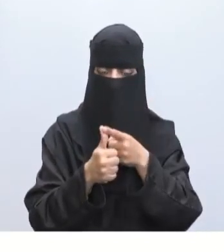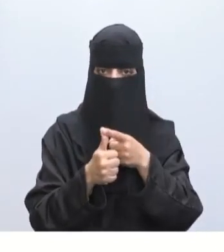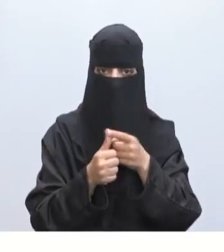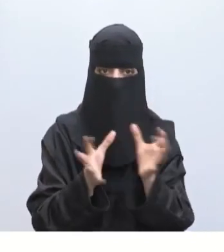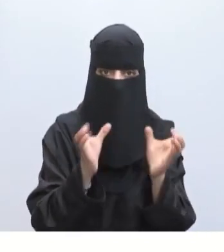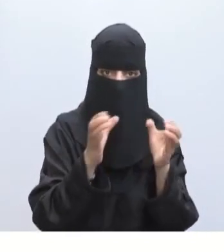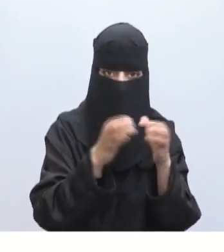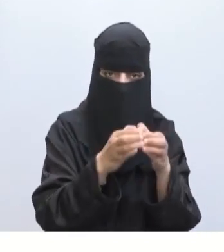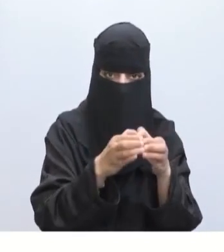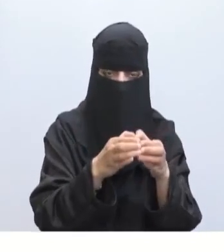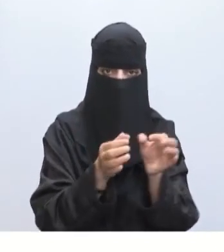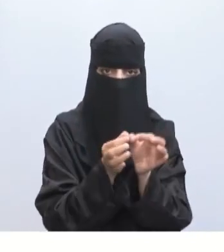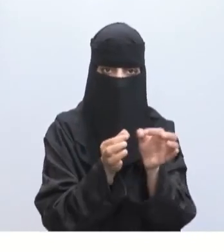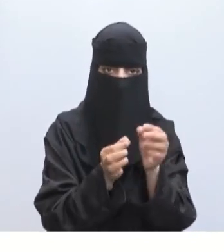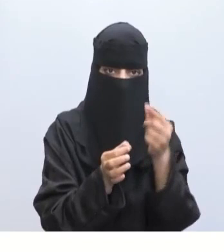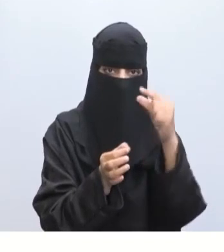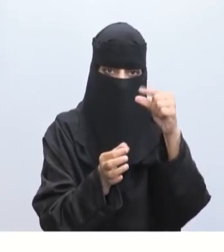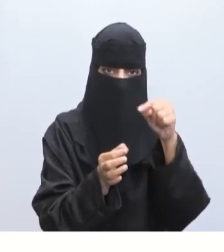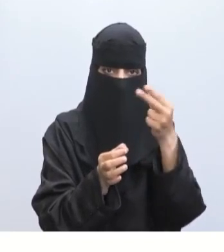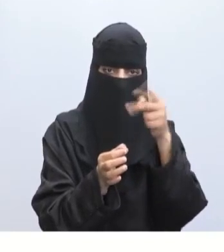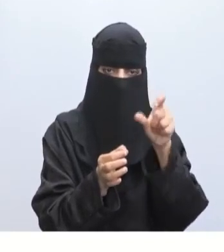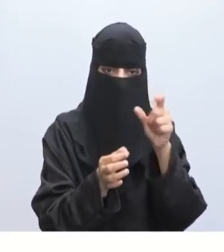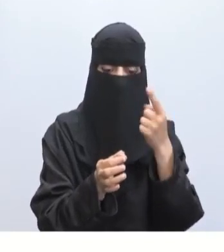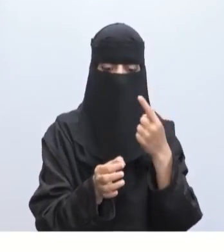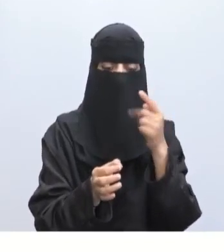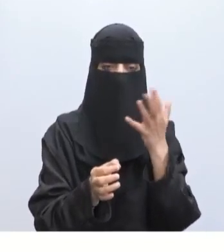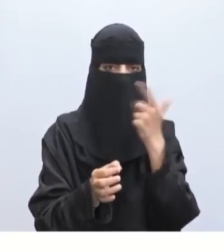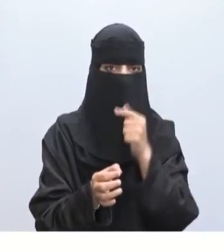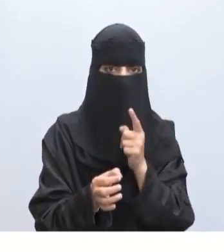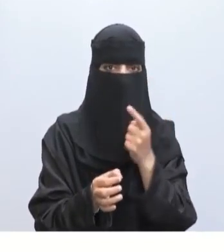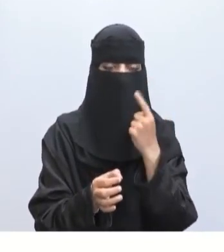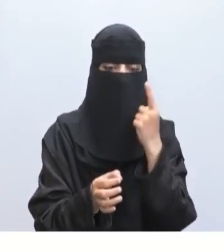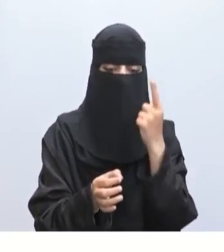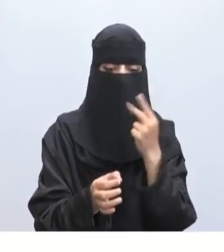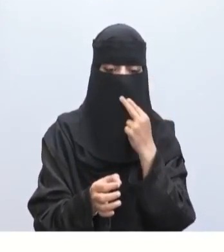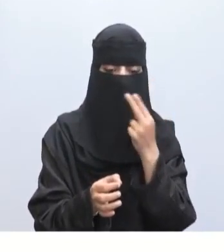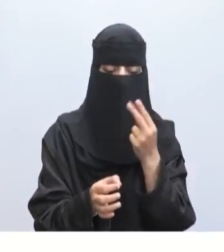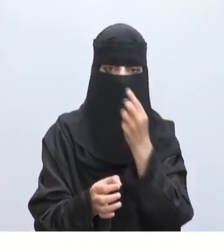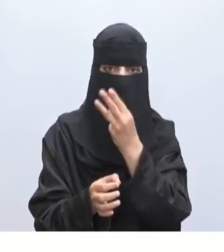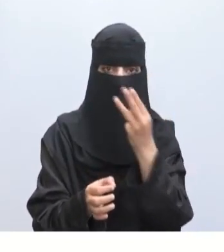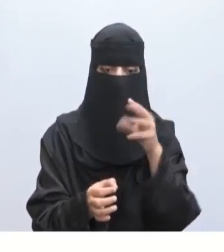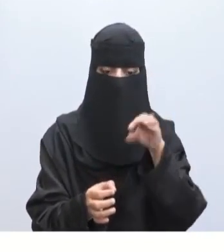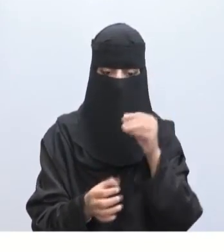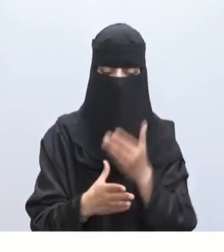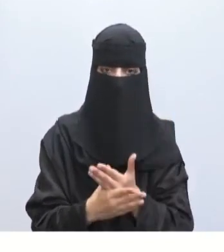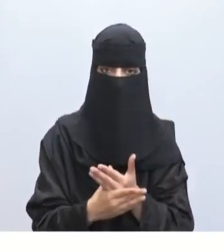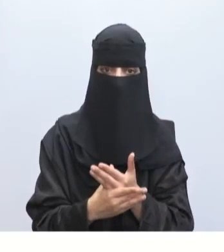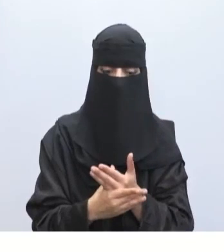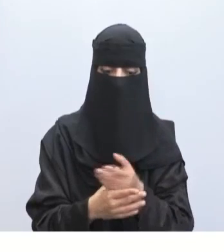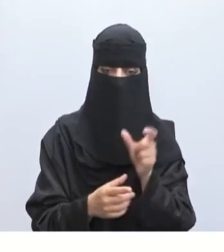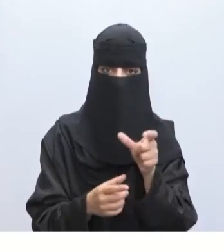عام 1200 1232 33 عفوا اذا